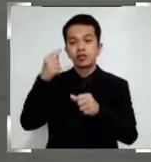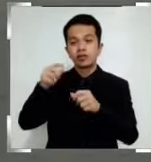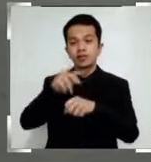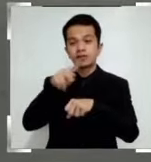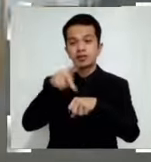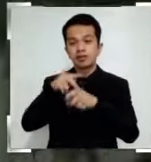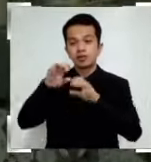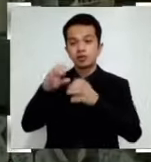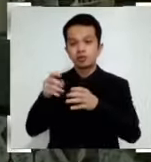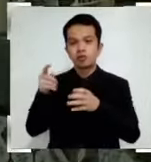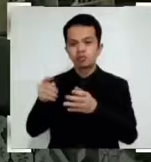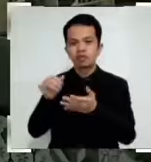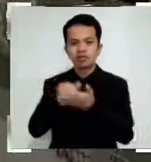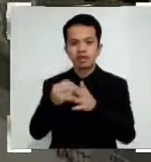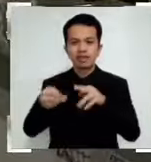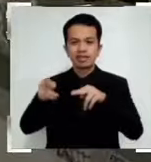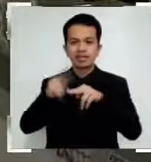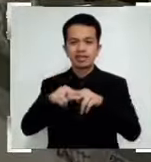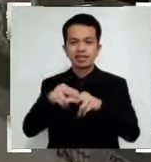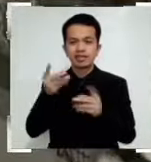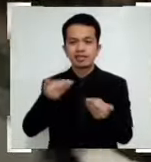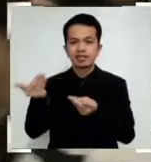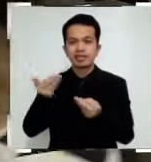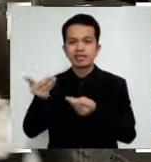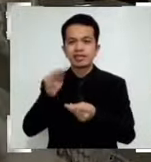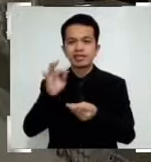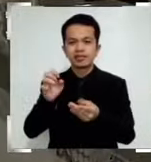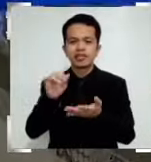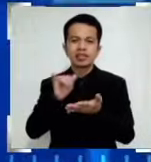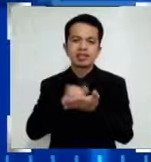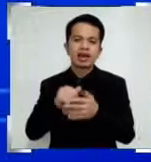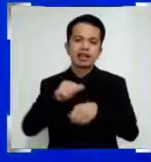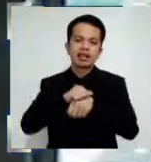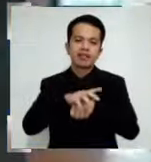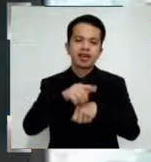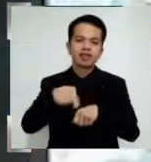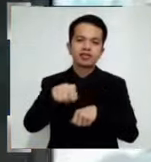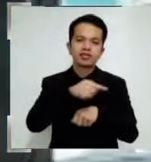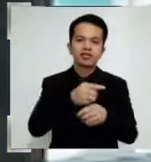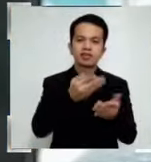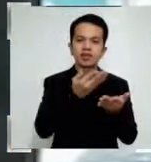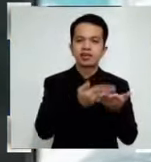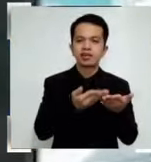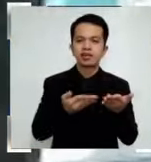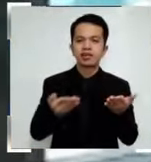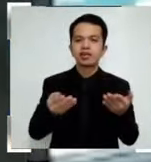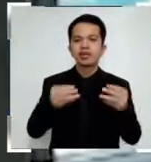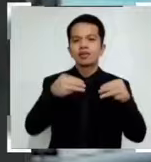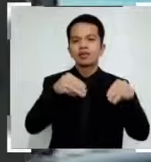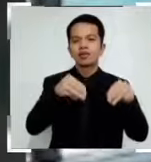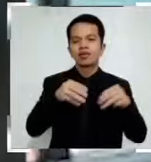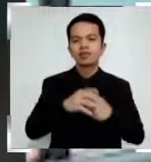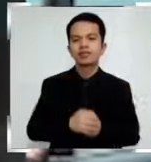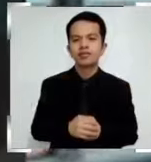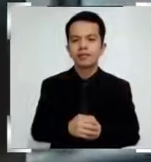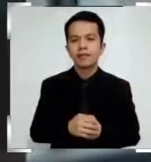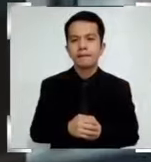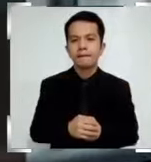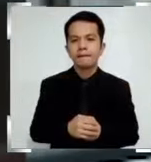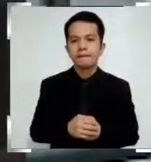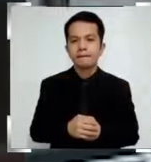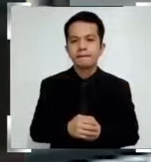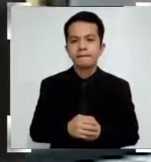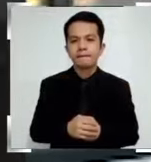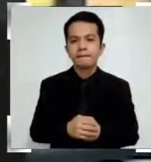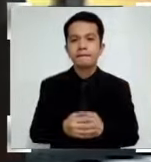sa delivery na ayon sa kanila ay may epekto sa presyo ng mga bilihin. Ibinibuild in na lang namin sa aming trucking